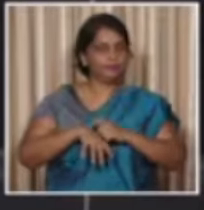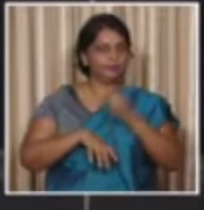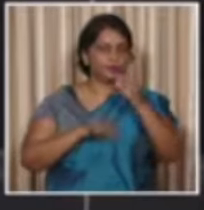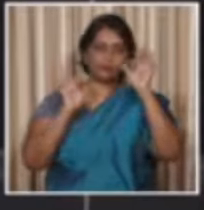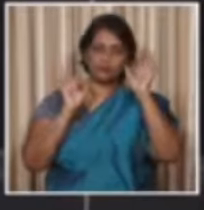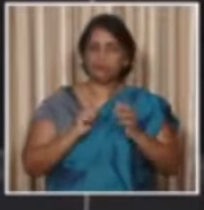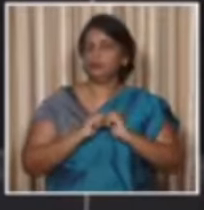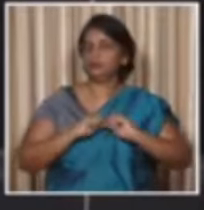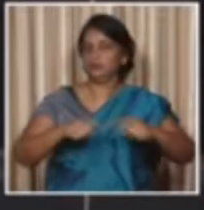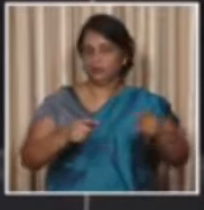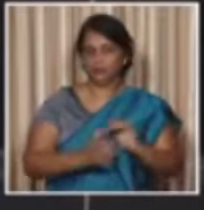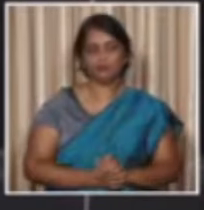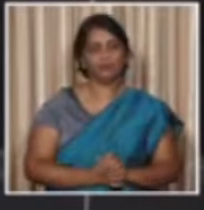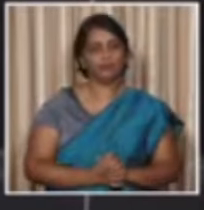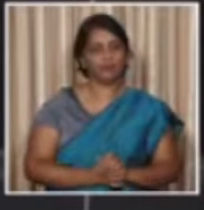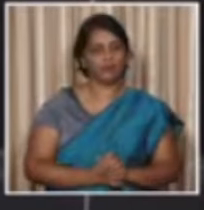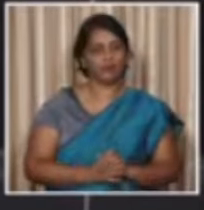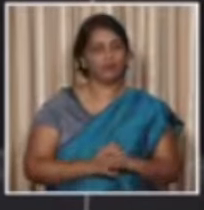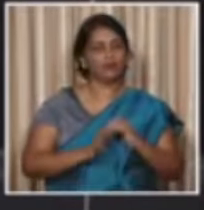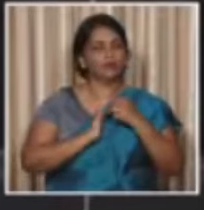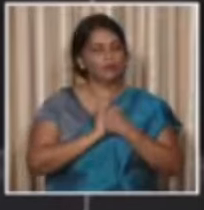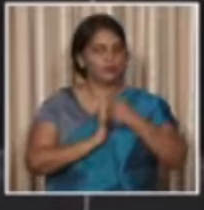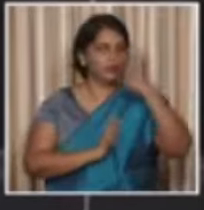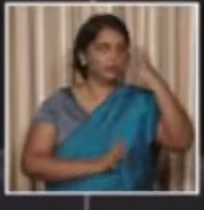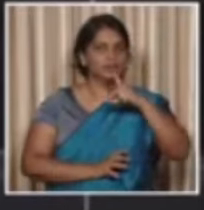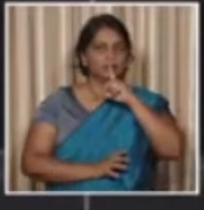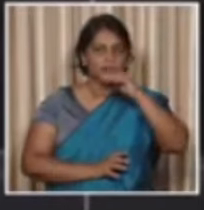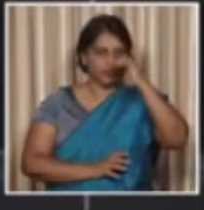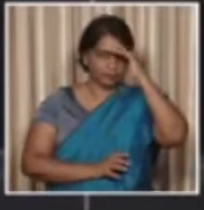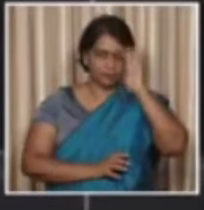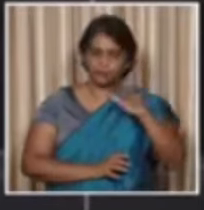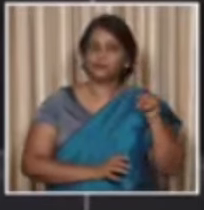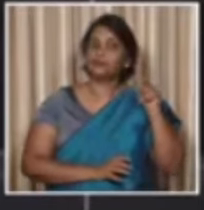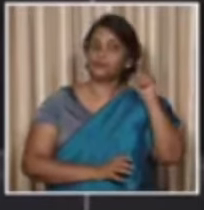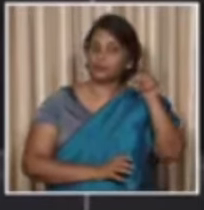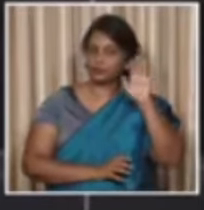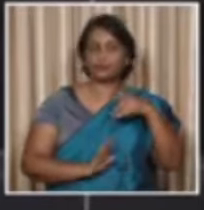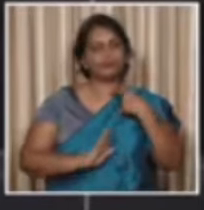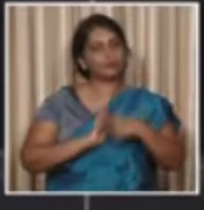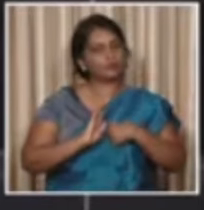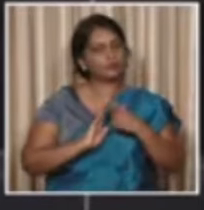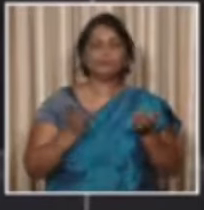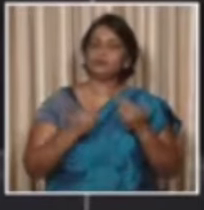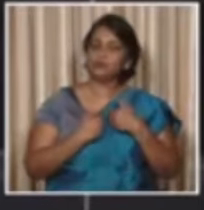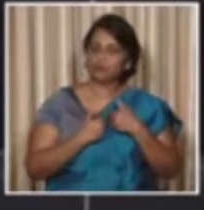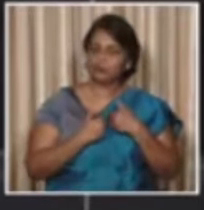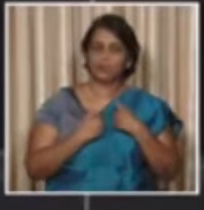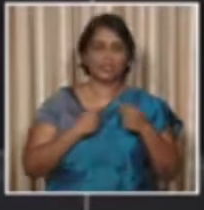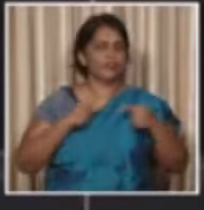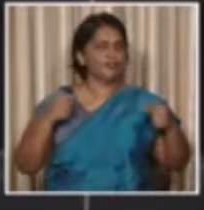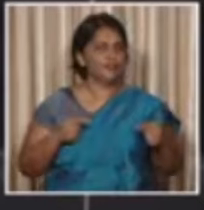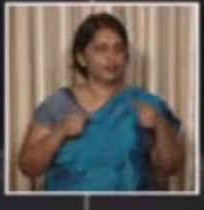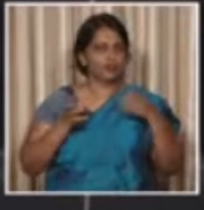නොදෙමින් කටයුතු කරා. ගරුවරයා නියෝජ්‍ය කථානායකතුමනි, ඔබතුමත් රටත් අපිත් විරුද්ධ